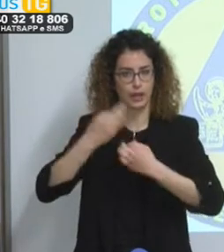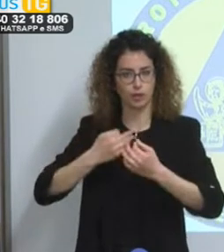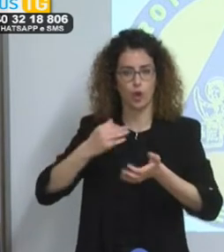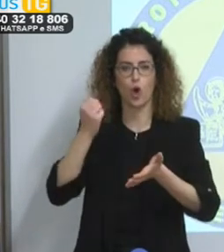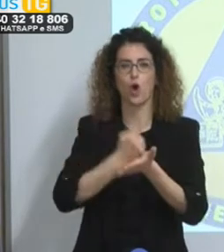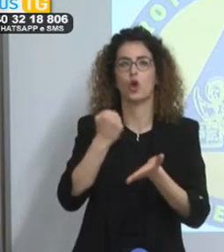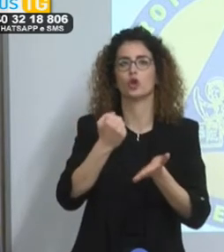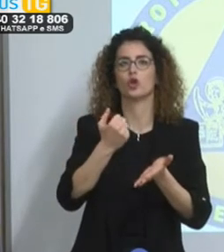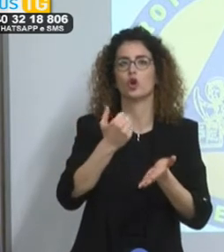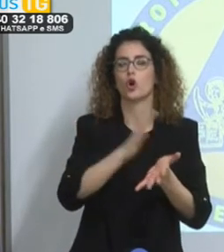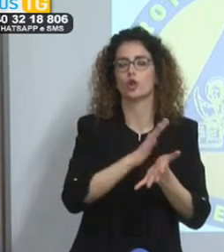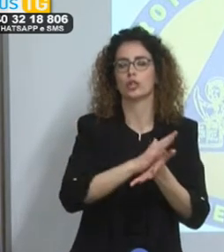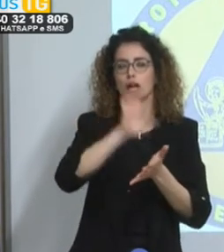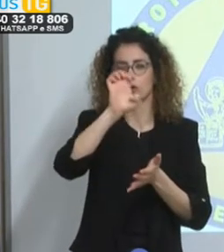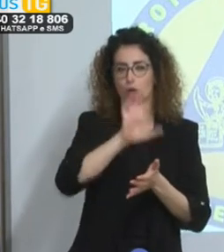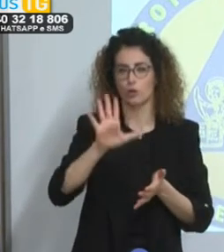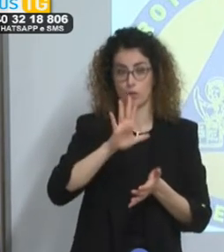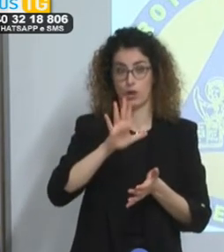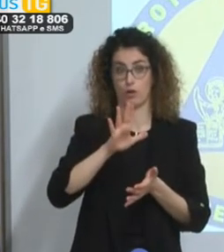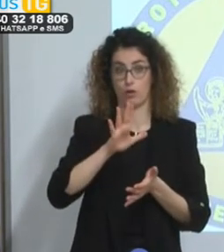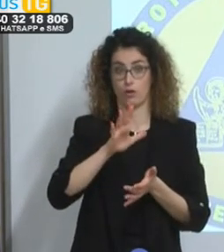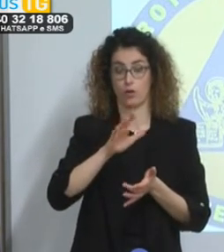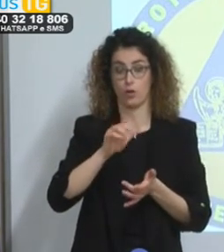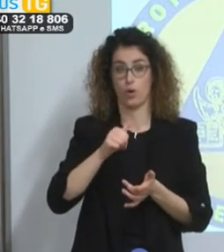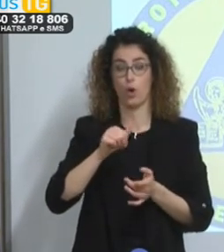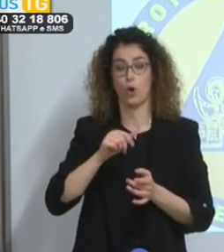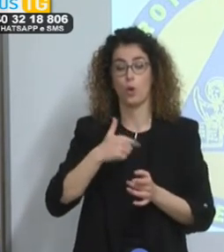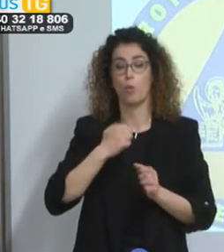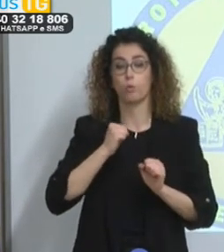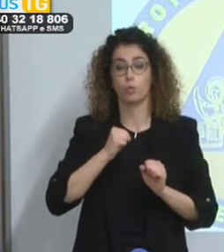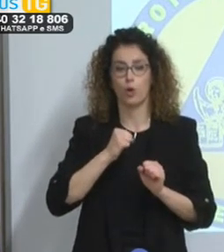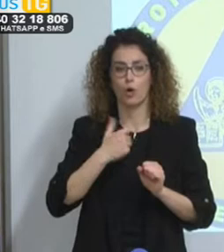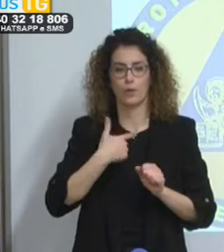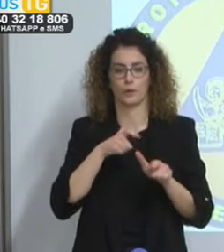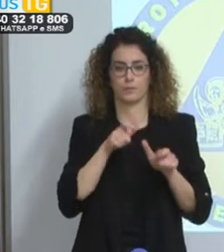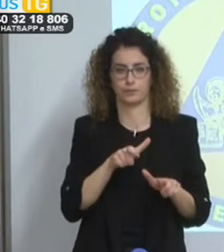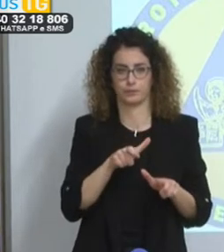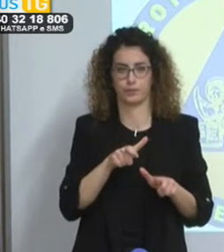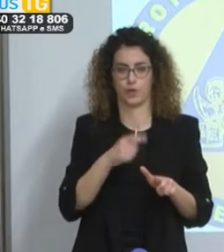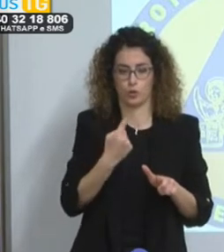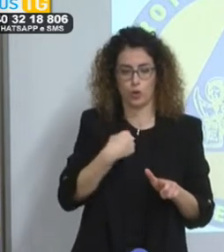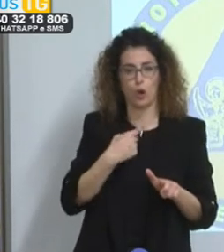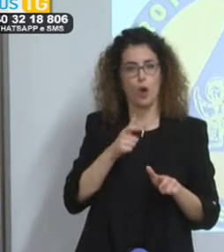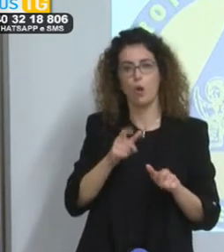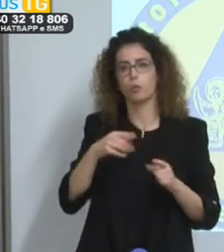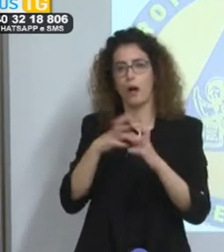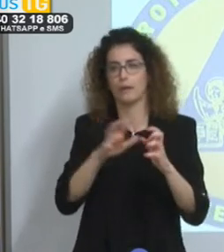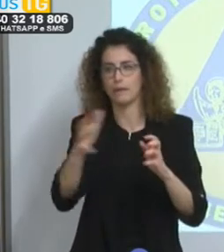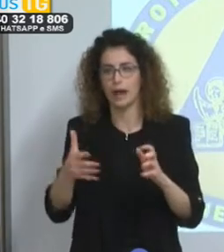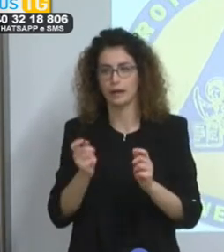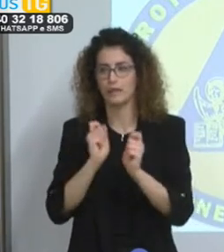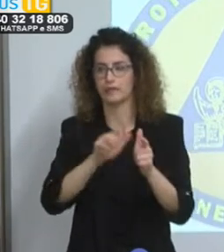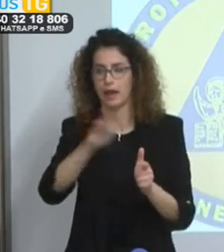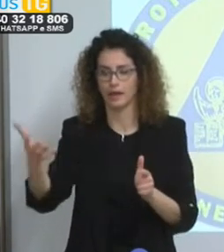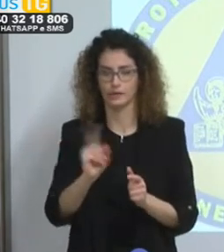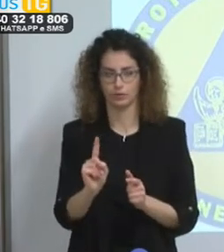europeo non è solo vincolante per noi, ma lo è anche per tutte le aziende che non possono vendere ad altri. Ma questo